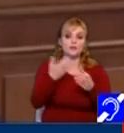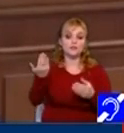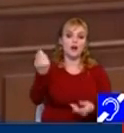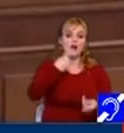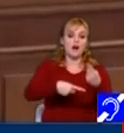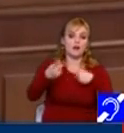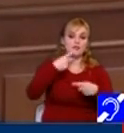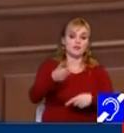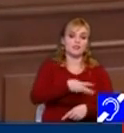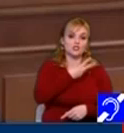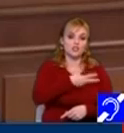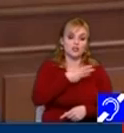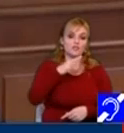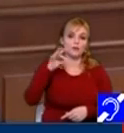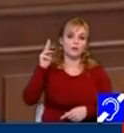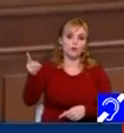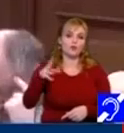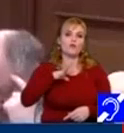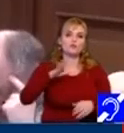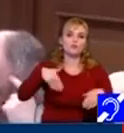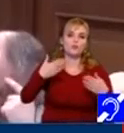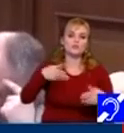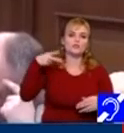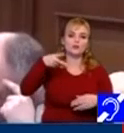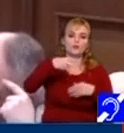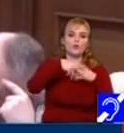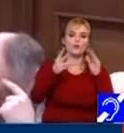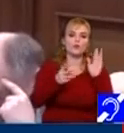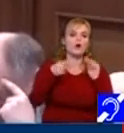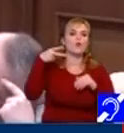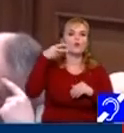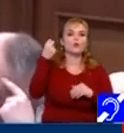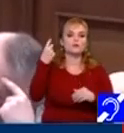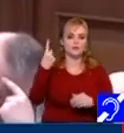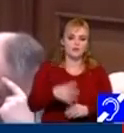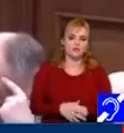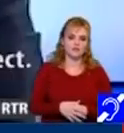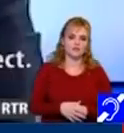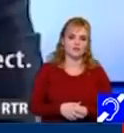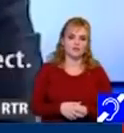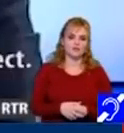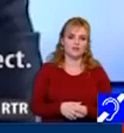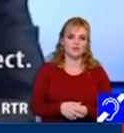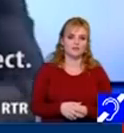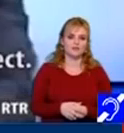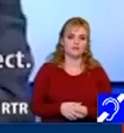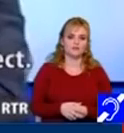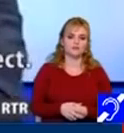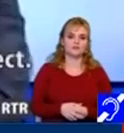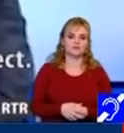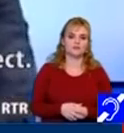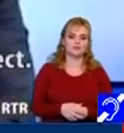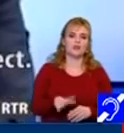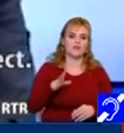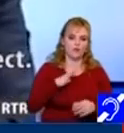reveni la inițiativa lui Vlad Plahotniuc din 2011 privind votul mixt. Răspunsul a fost fără echivoc. Bineînțeles, da. Budem